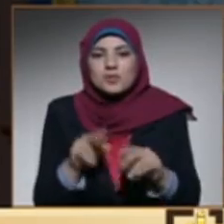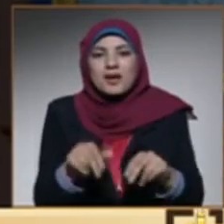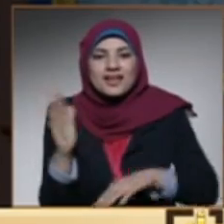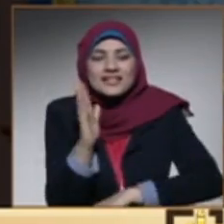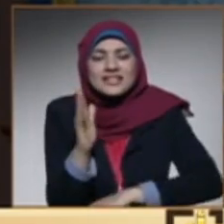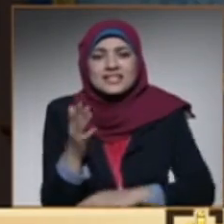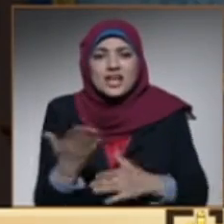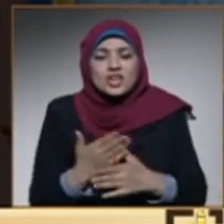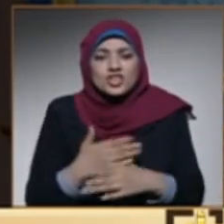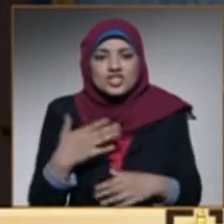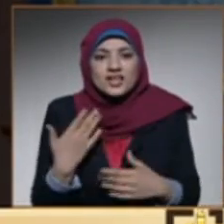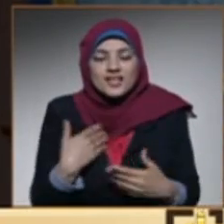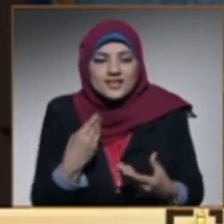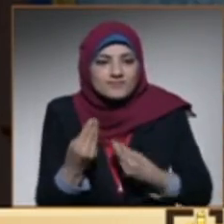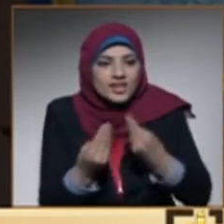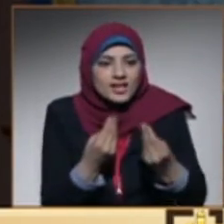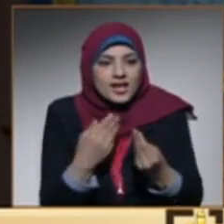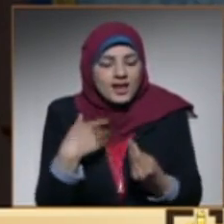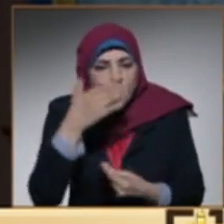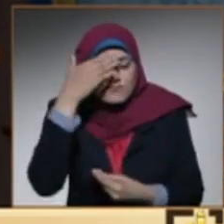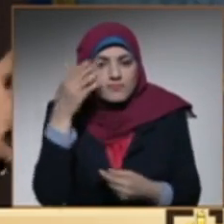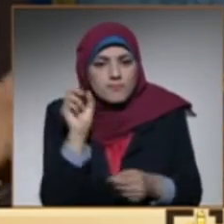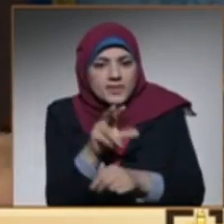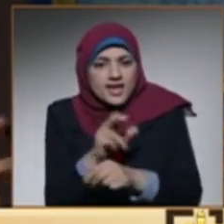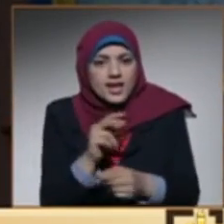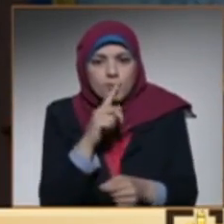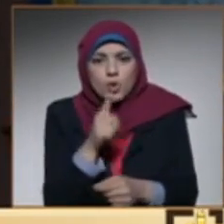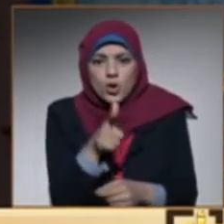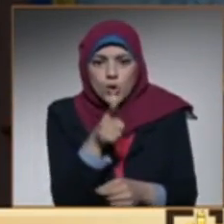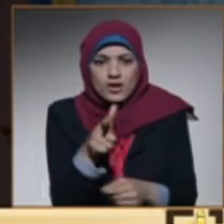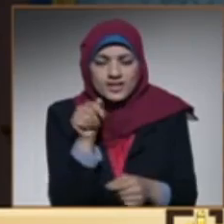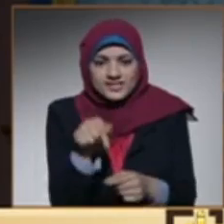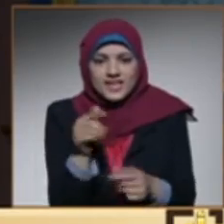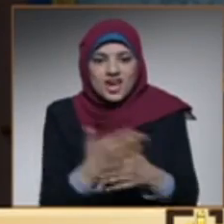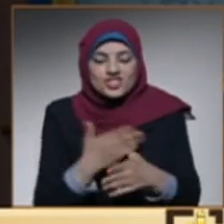ان الواحد يبقى عارف ان انا بتعلم عن اللغه دي عشان في فئه كبيره جدا عايشه